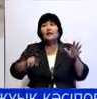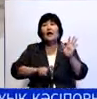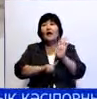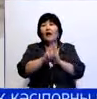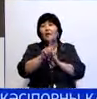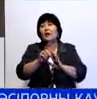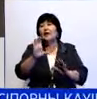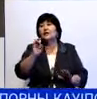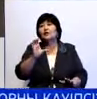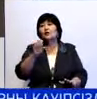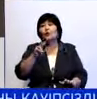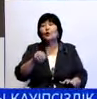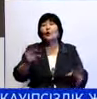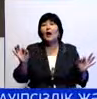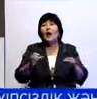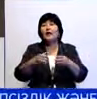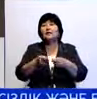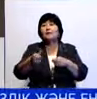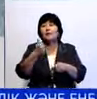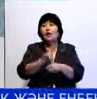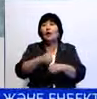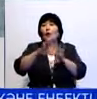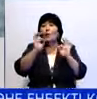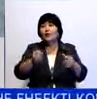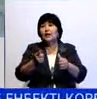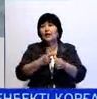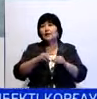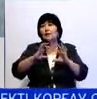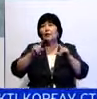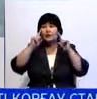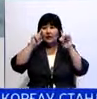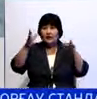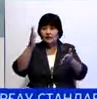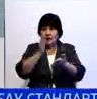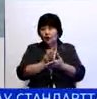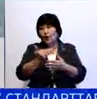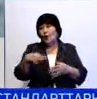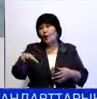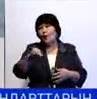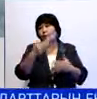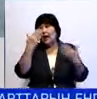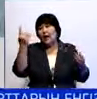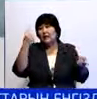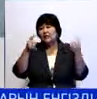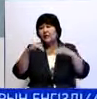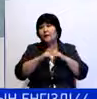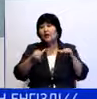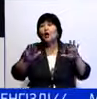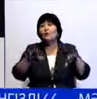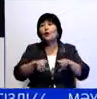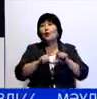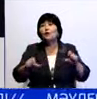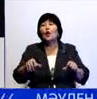айналды. Сыр сұлуы ансамбліне жетекшілік еткен тұста өнер ұжымының есімін кең көлемде таныта түсті. Облыстық халық шығармашылығын дамыту орталығы